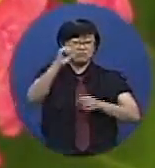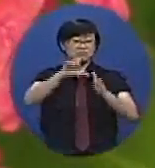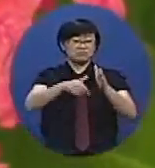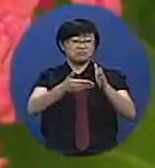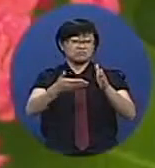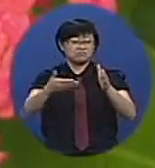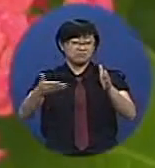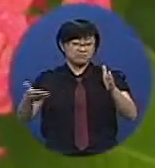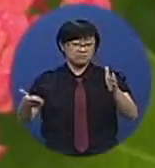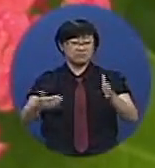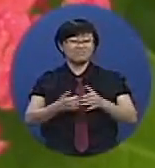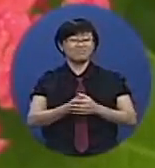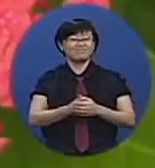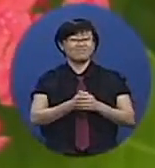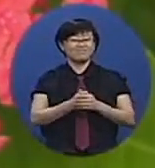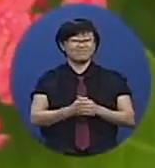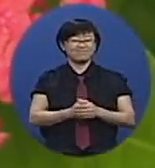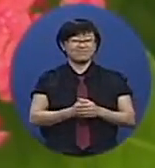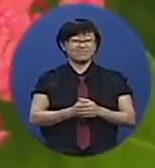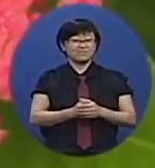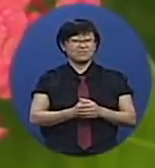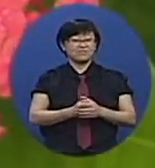오랜 세월에